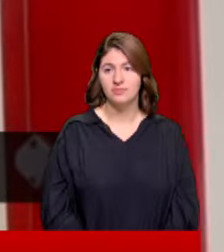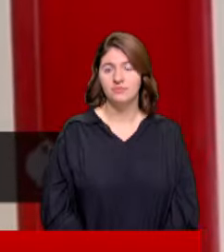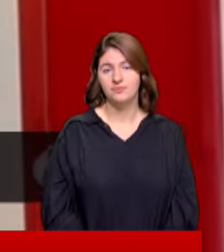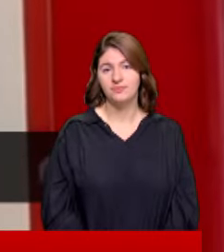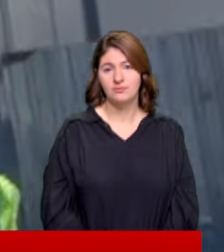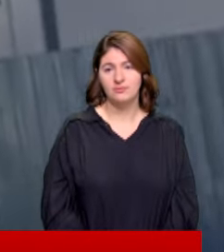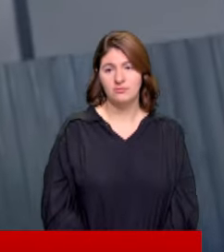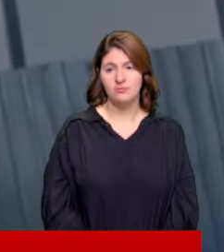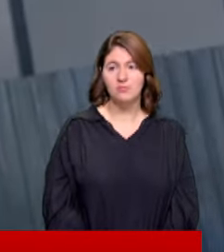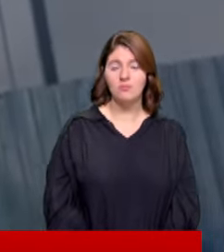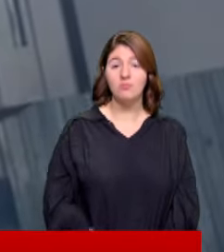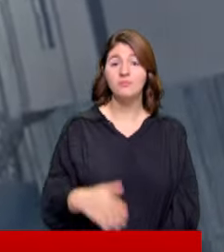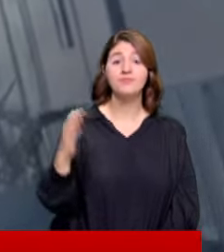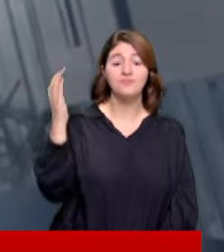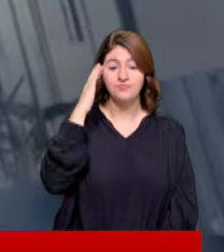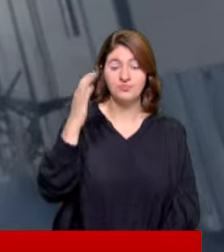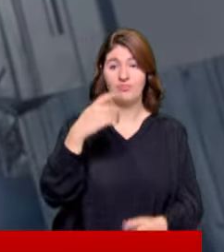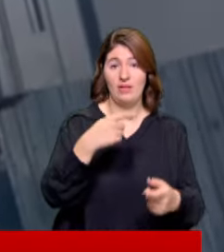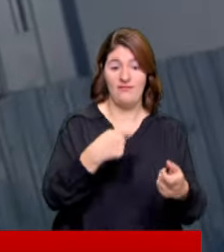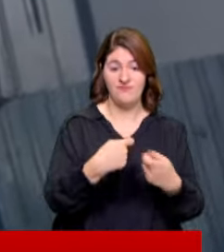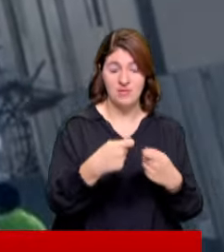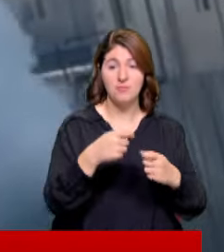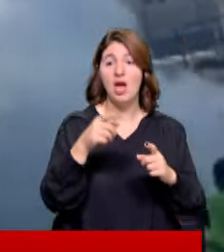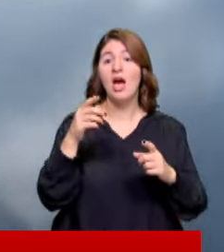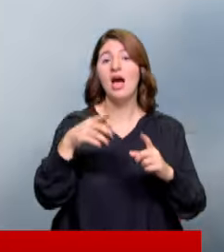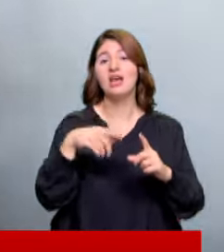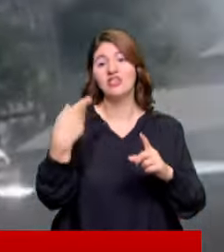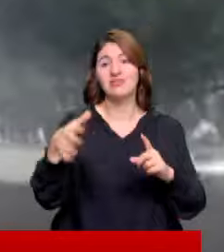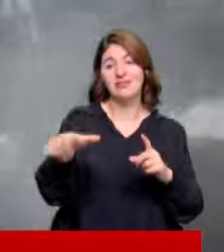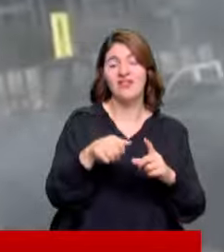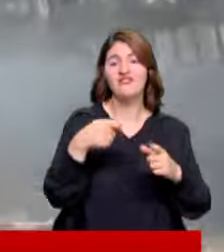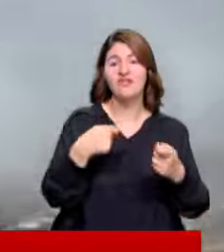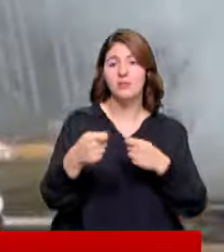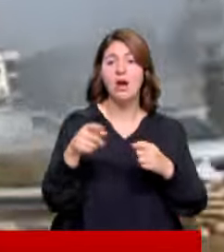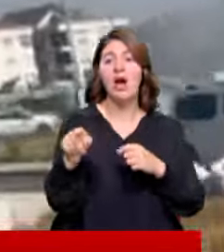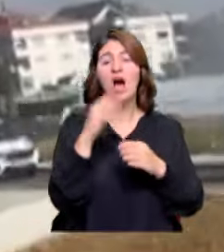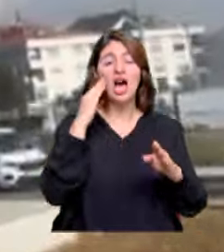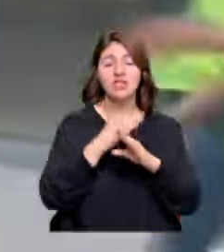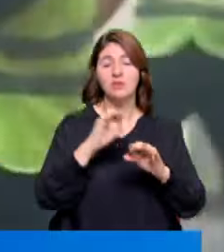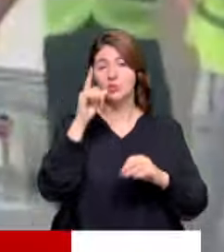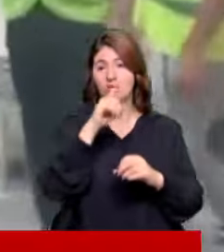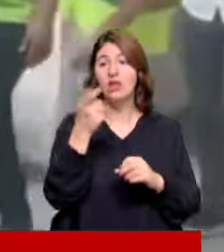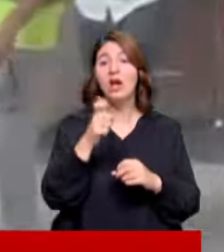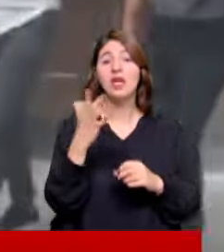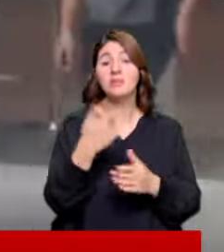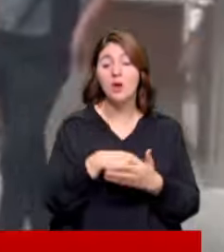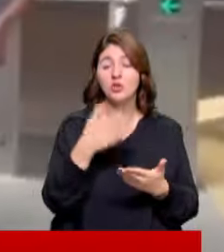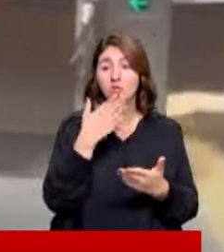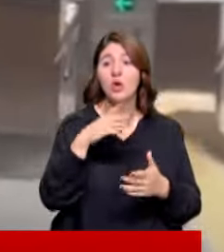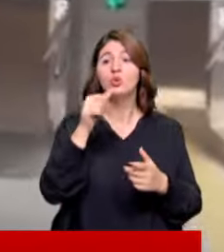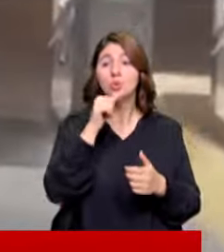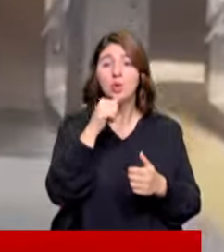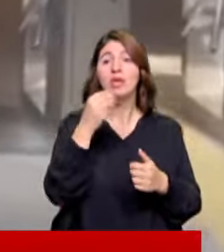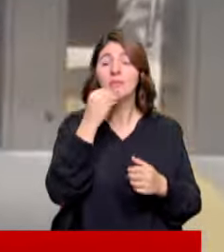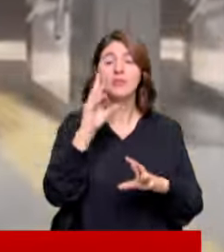Spring hatları da böyle. Ana firmayla taşeron firma arasındaki anlaşmazlık nedeniyle aylardır maaşlarını alamayan işçilerin yiyecekleri ve suları